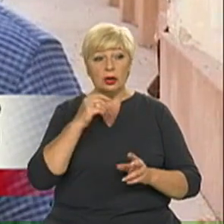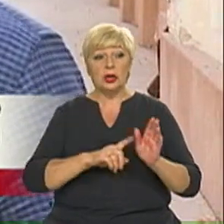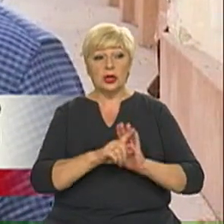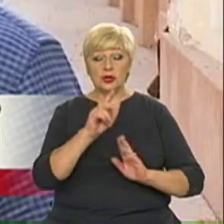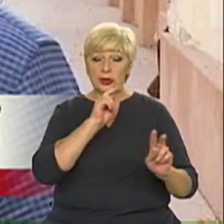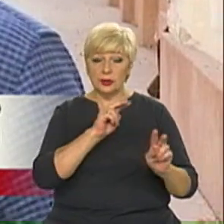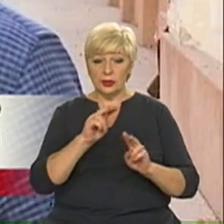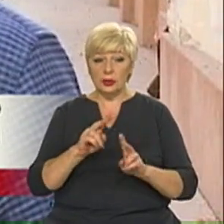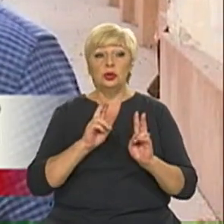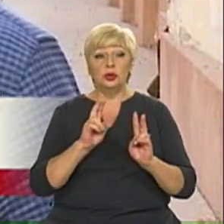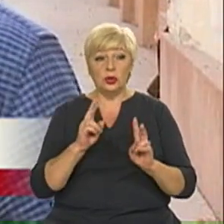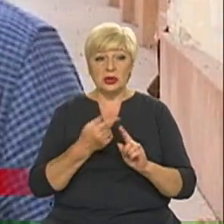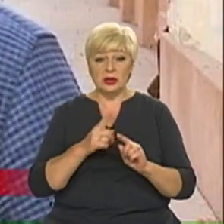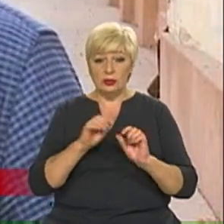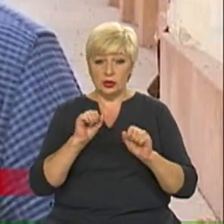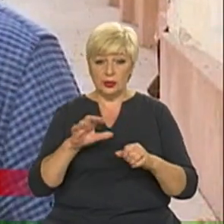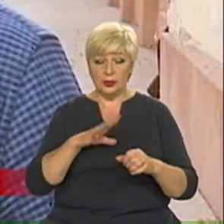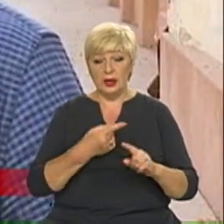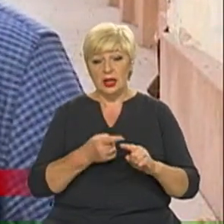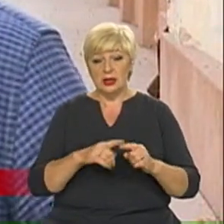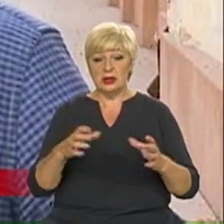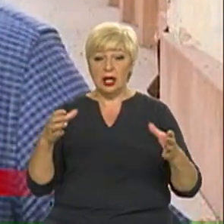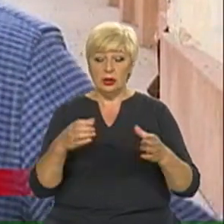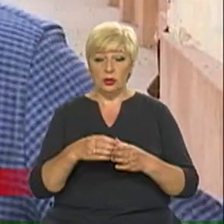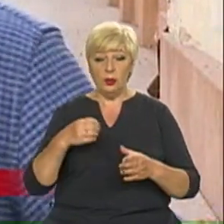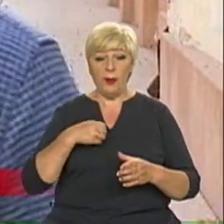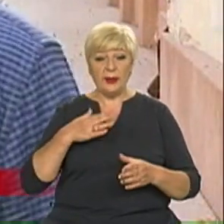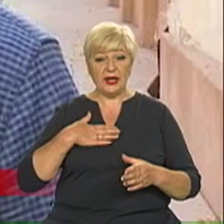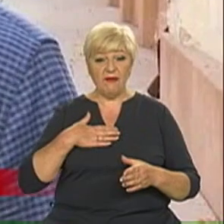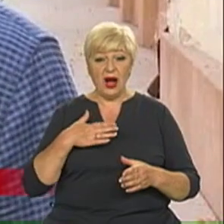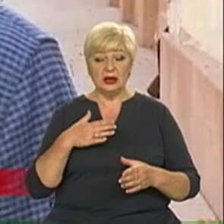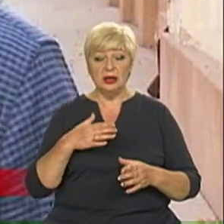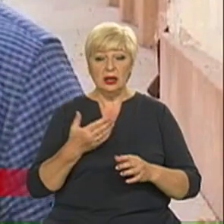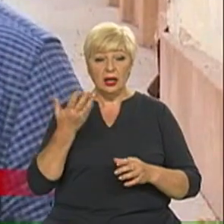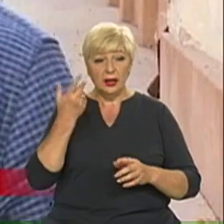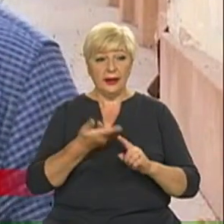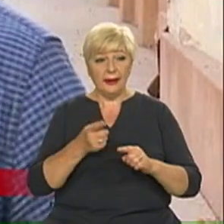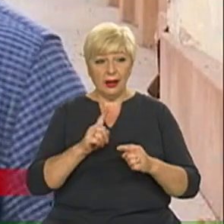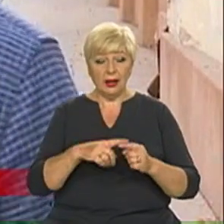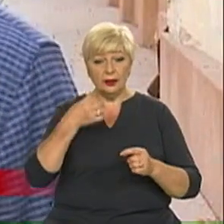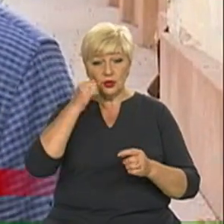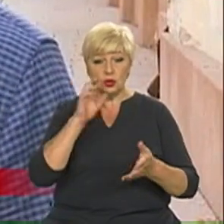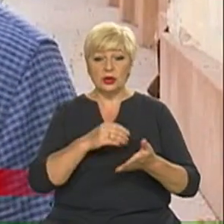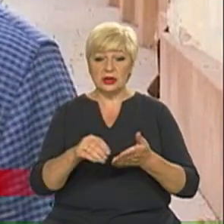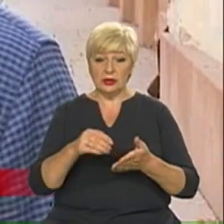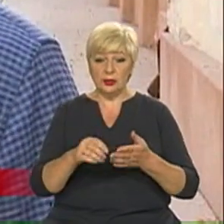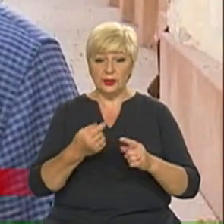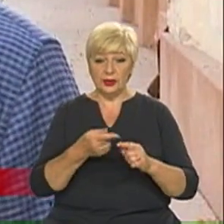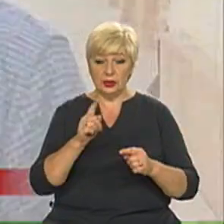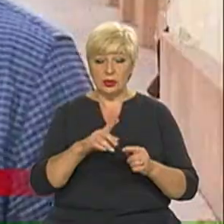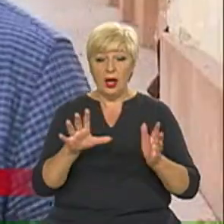ж це може бути тим олігархом, ми побачили, що це група «Приват», яка буквально вчора закупила